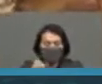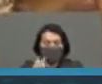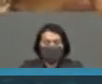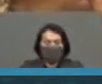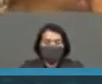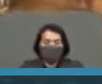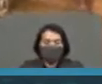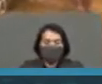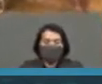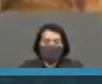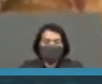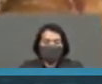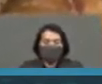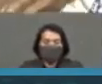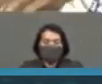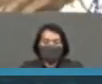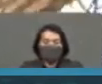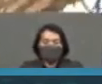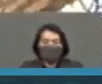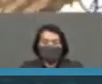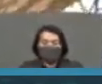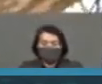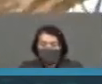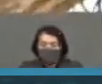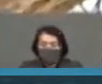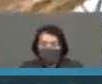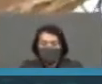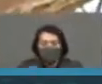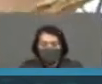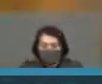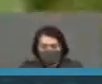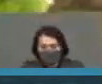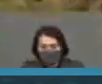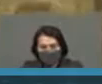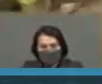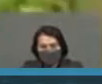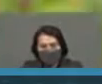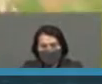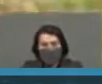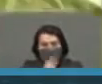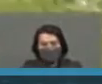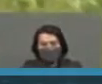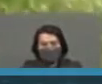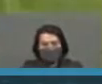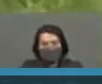มัติโครงการประกันรายได้ให้แก่เกษตรกรชาวสวนปาล์มน้ำมันในปี